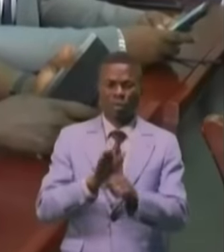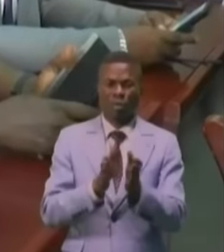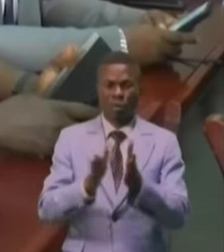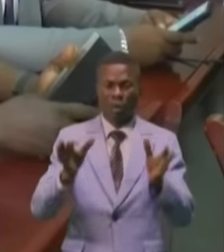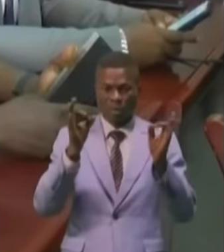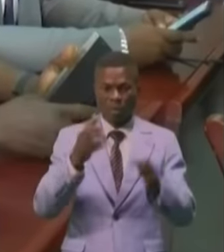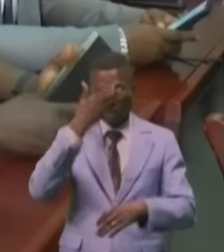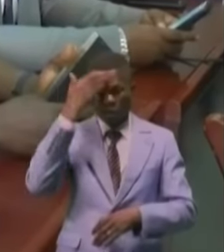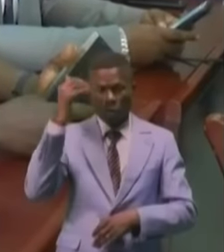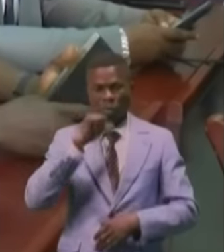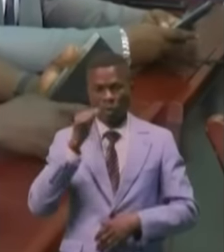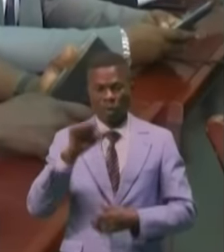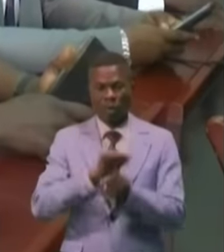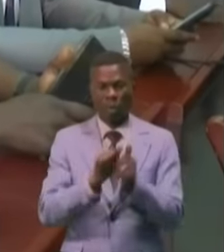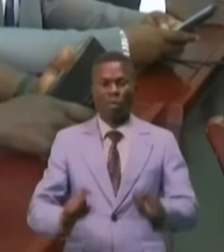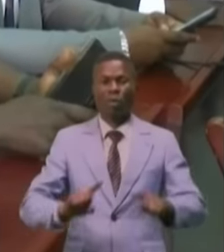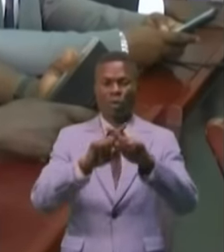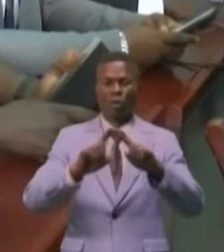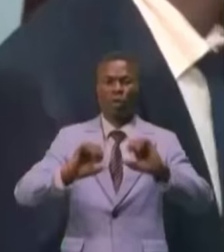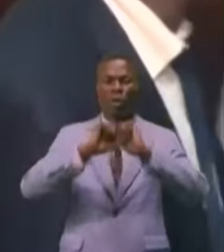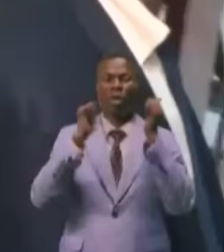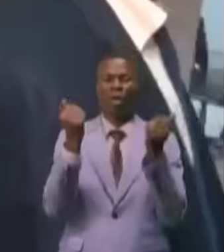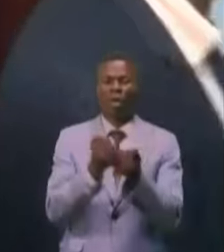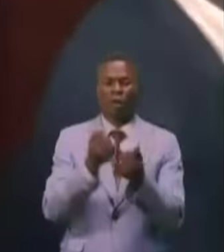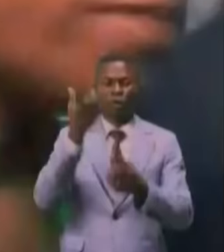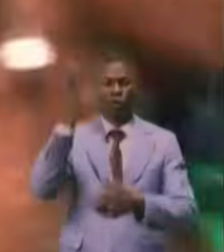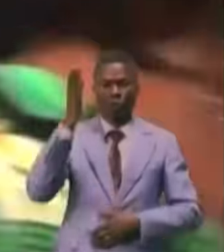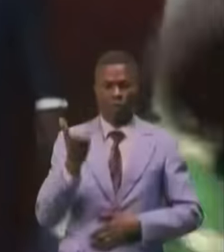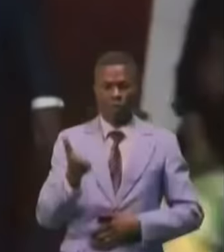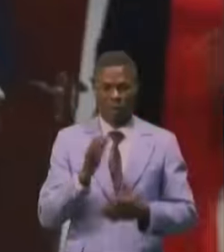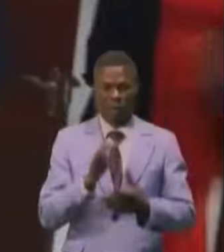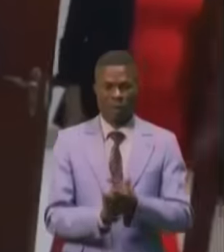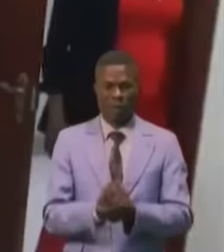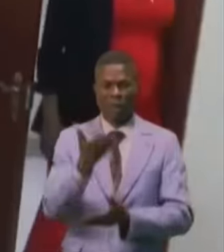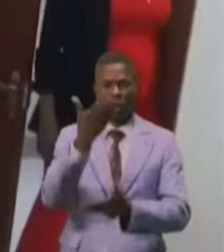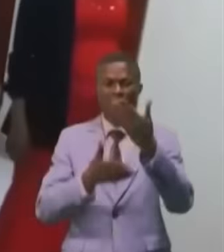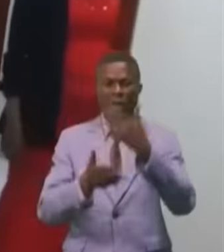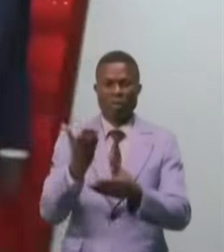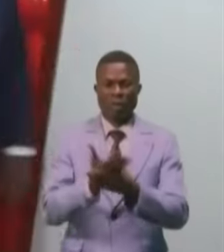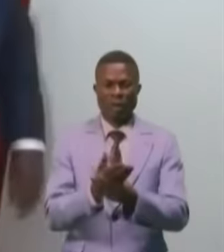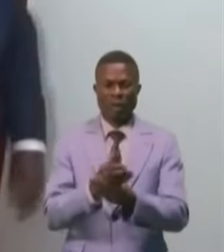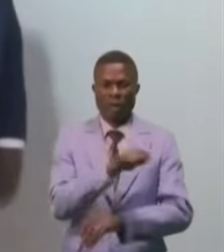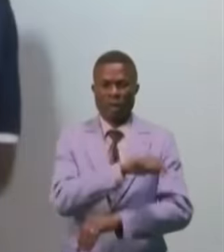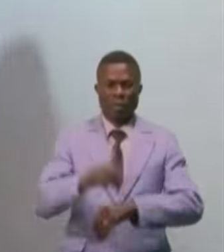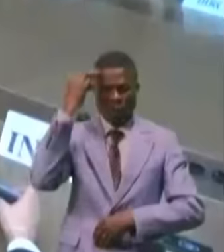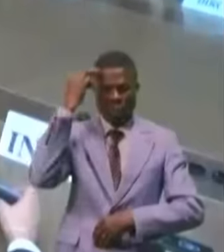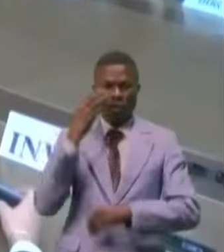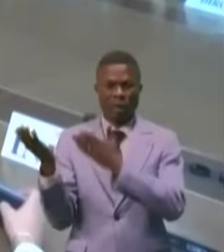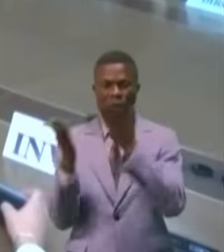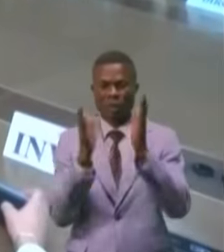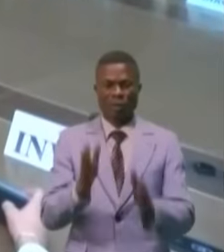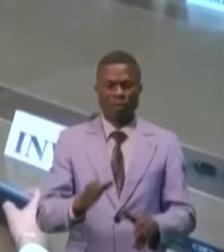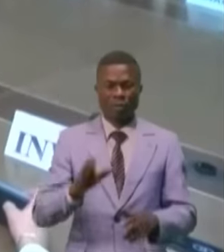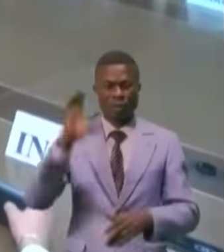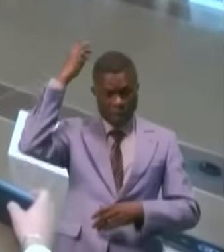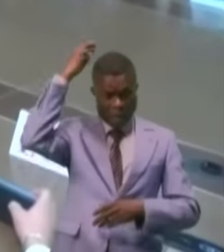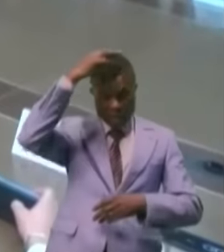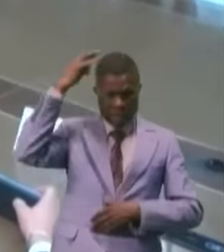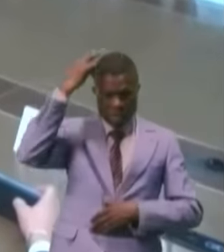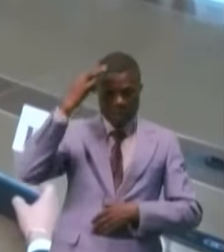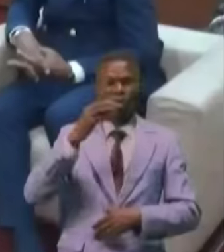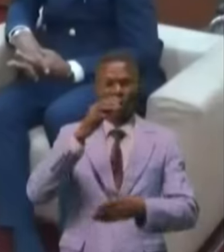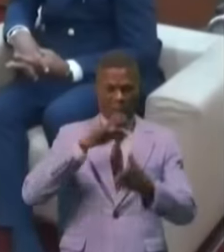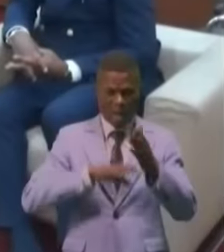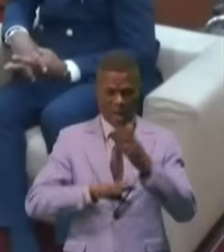la conciliation des conflits de succession coutumière. Remise reprise également au transport. Jean-Pierre Bemba Gombo a pris le fauteuil qu'occupait